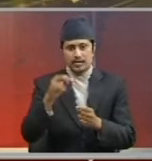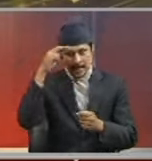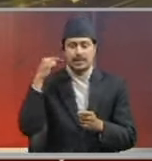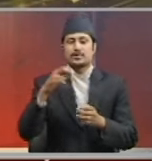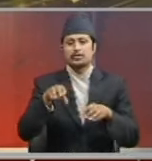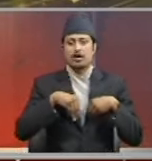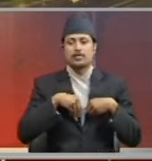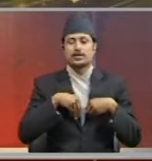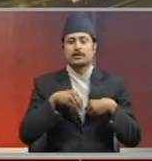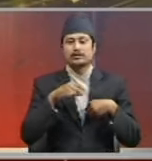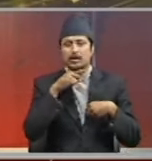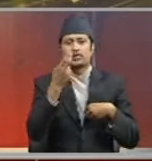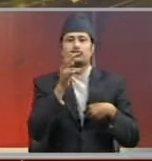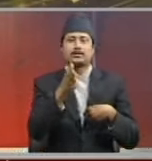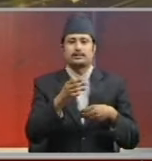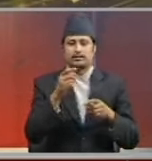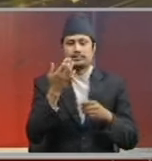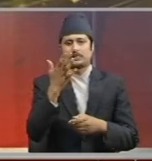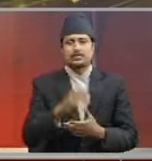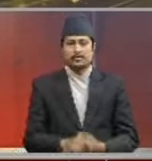राजनीतिक सहमति भने जुट्न सकेको छैन।